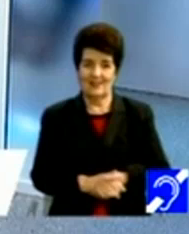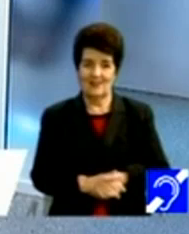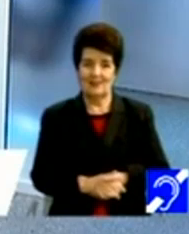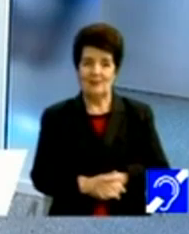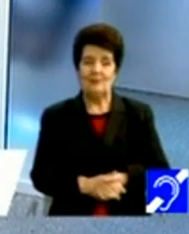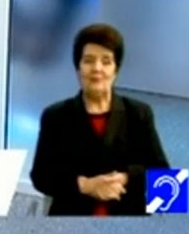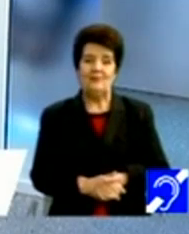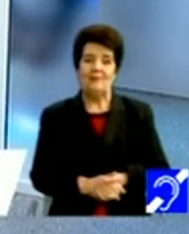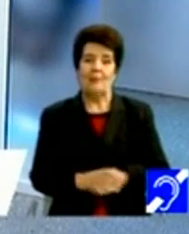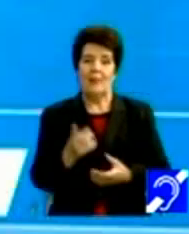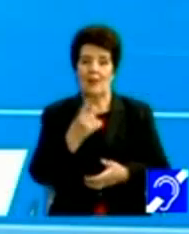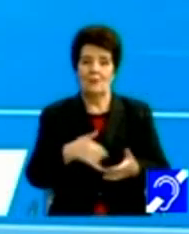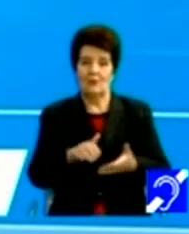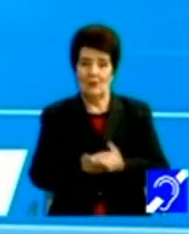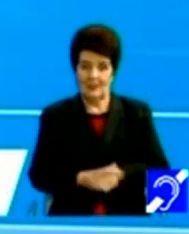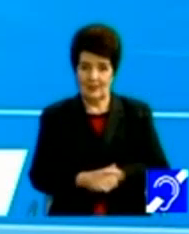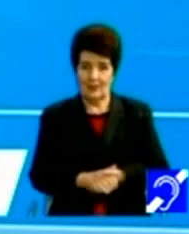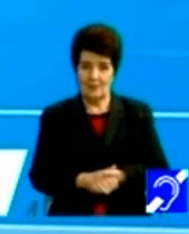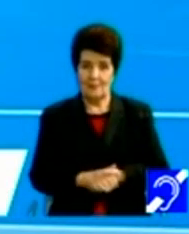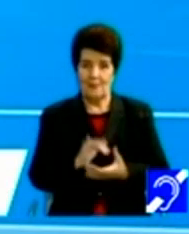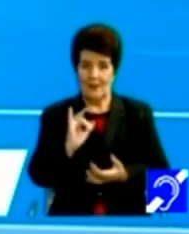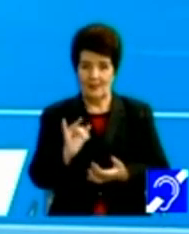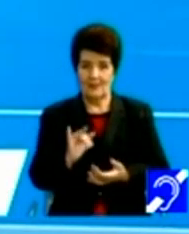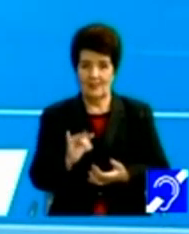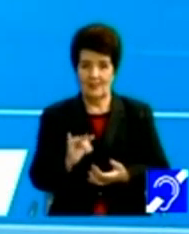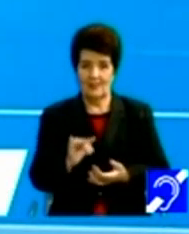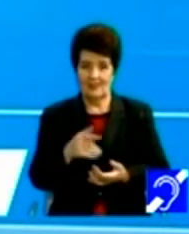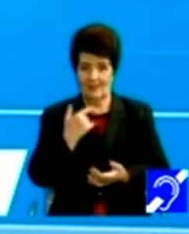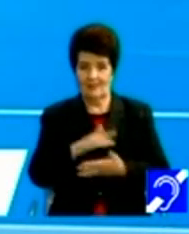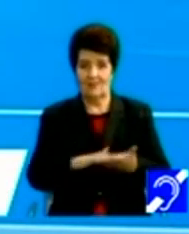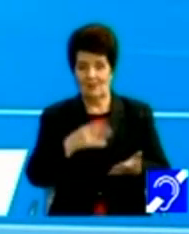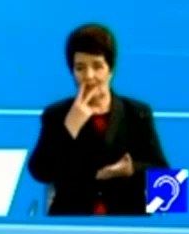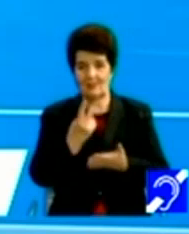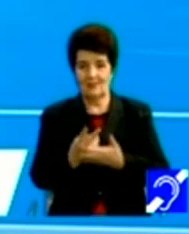tema unionistă. Și pe Facebook. Vă invităm în continuare să vă